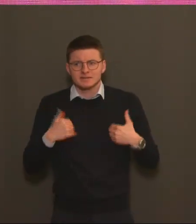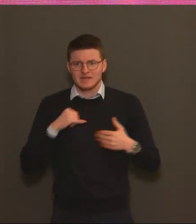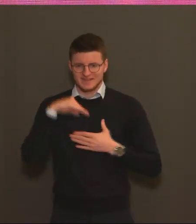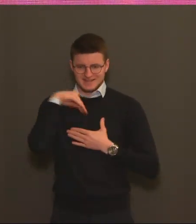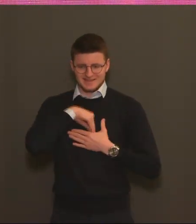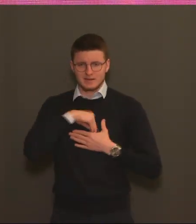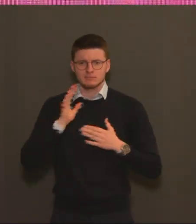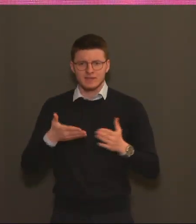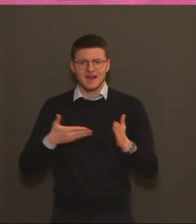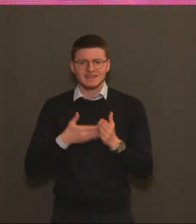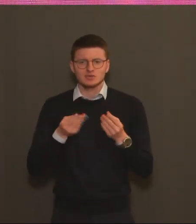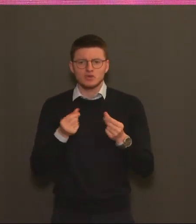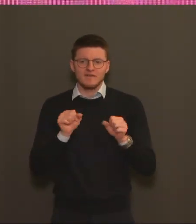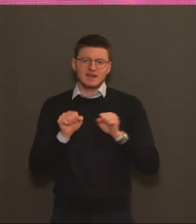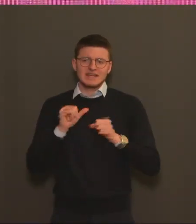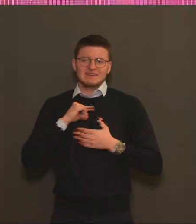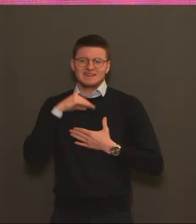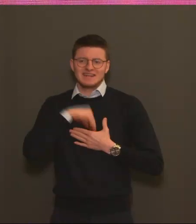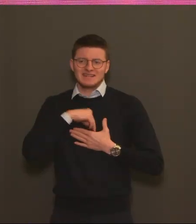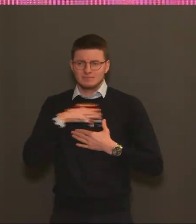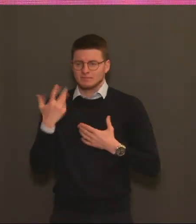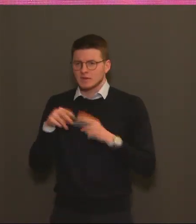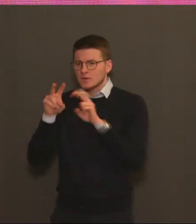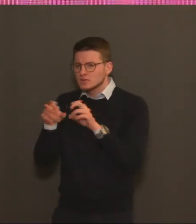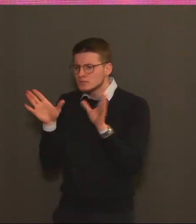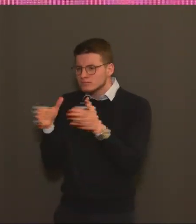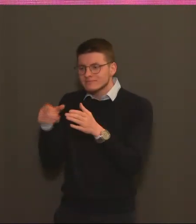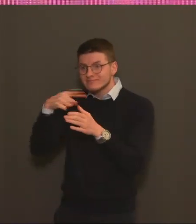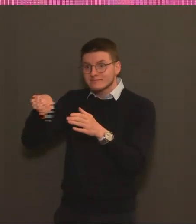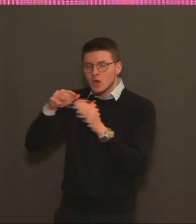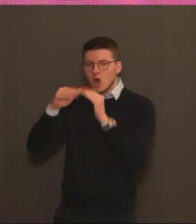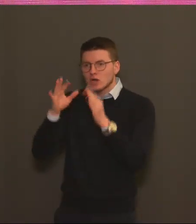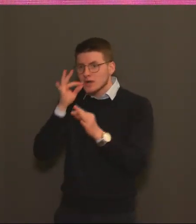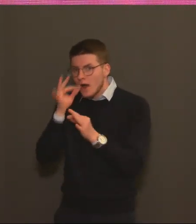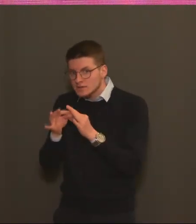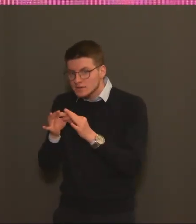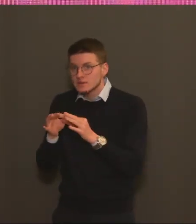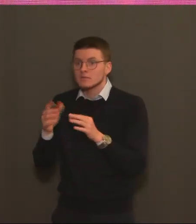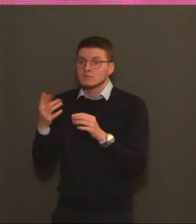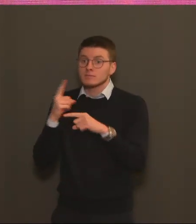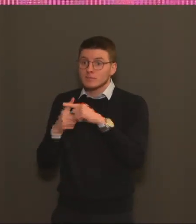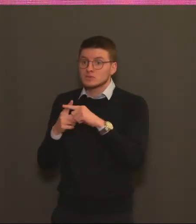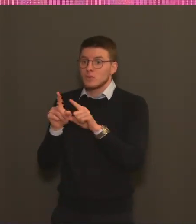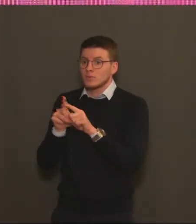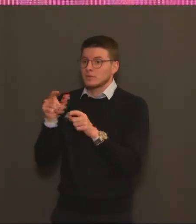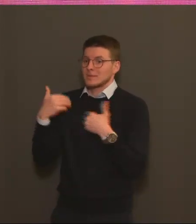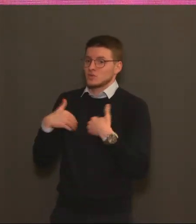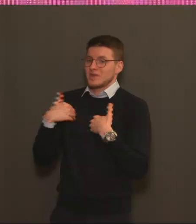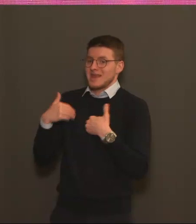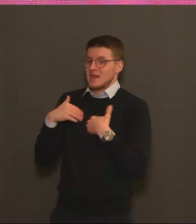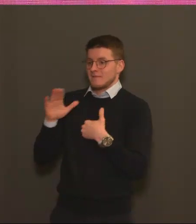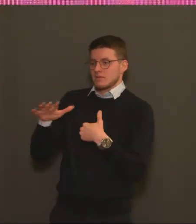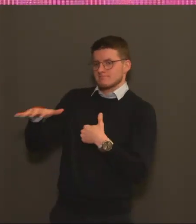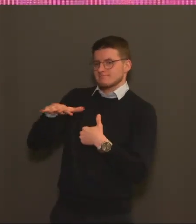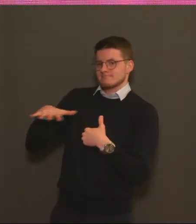gemeten bij huisartsen en eerste lijns zorgverleners in de huisartsenpraktijken. Een